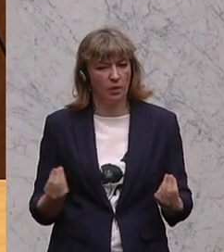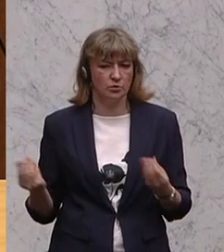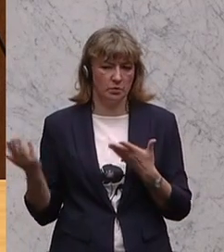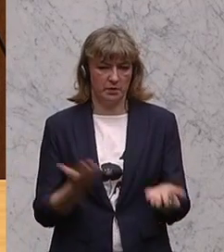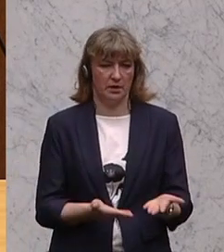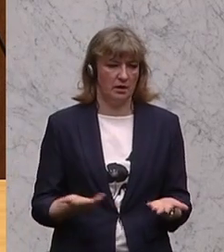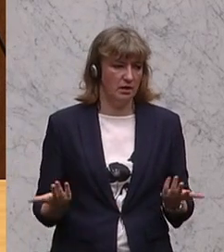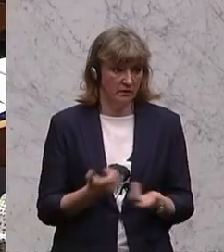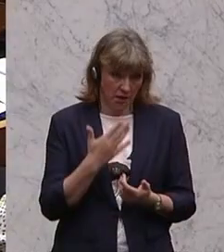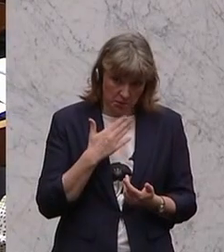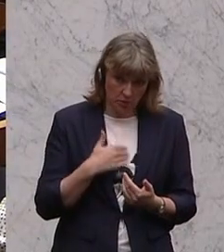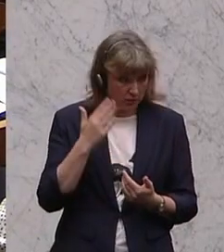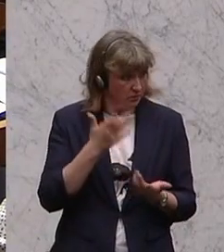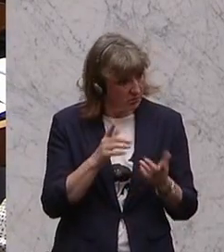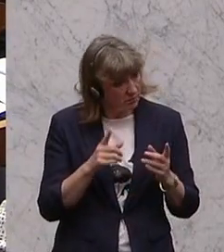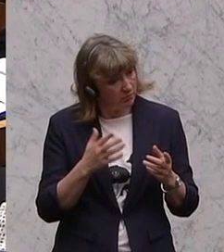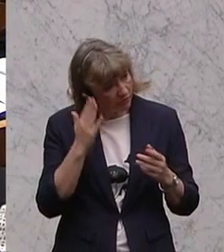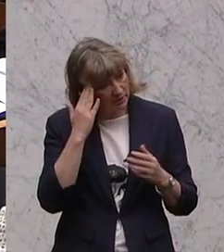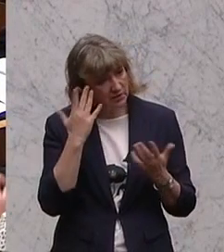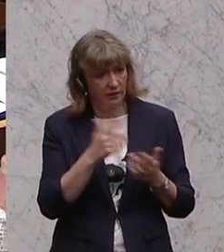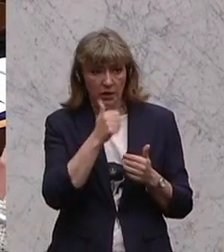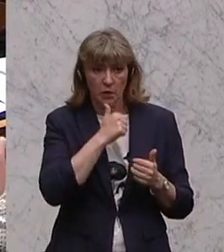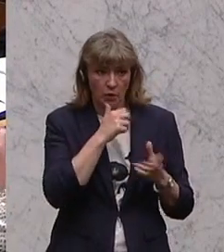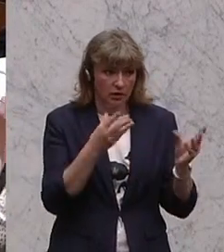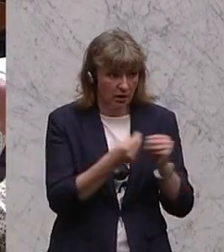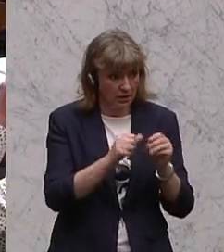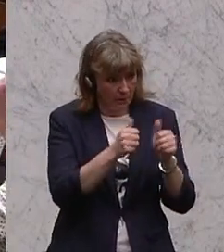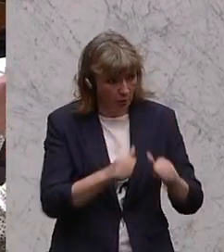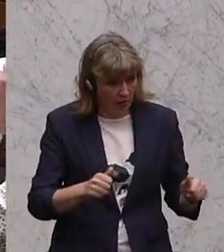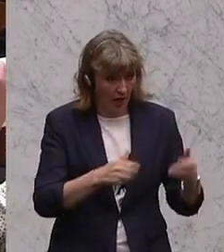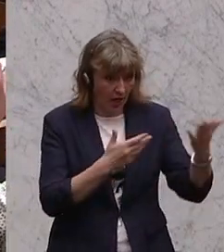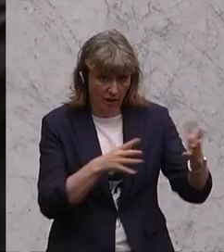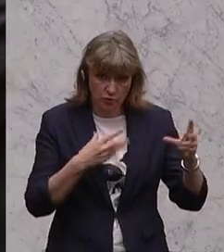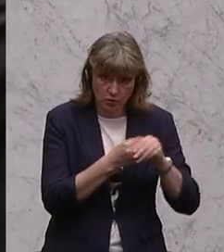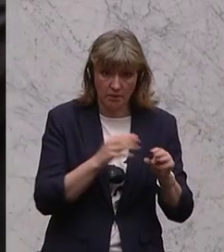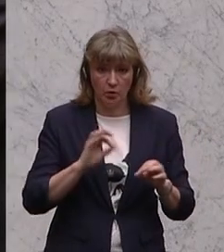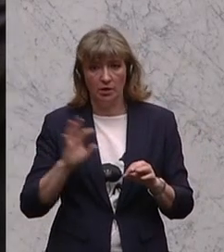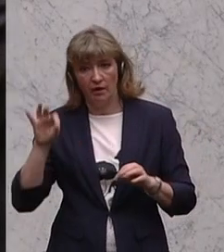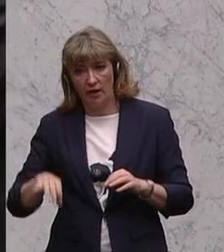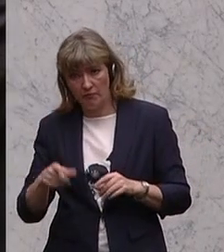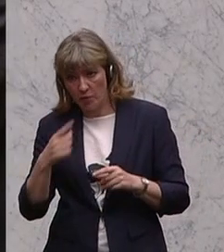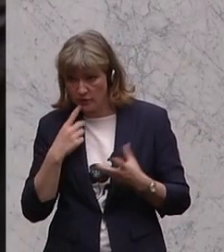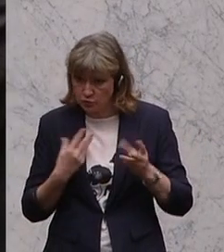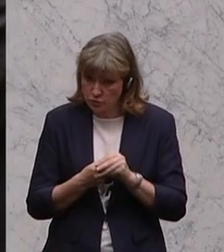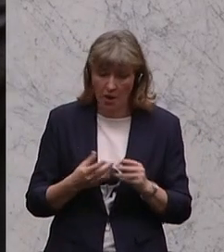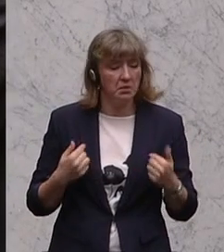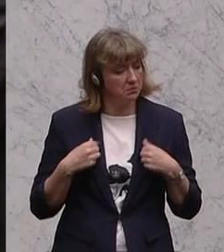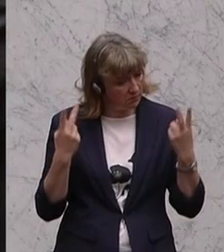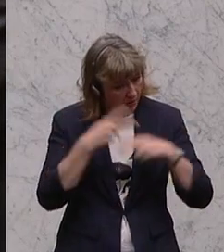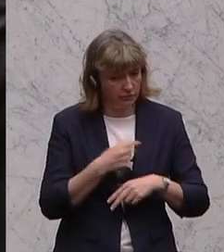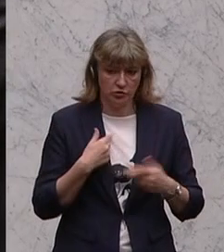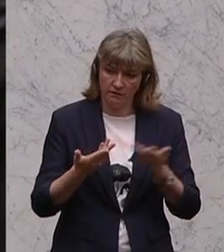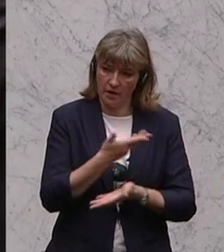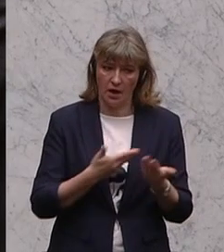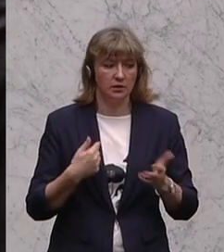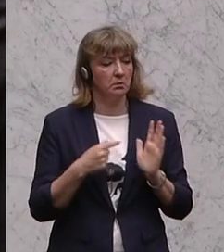um zu wissen, wollen Sie es mit den Grünen machen, der Gesamtschulmodellregion, oder wollen Sie mit uns Freiheitlichen dazu einem Abschluss kommen? Wir stehen für Verhandlungen zur